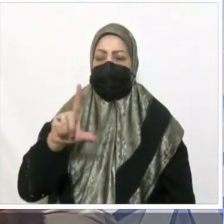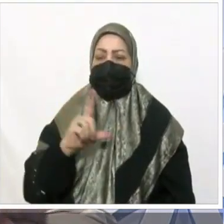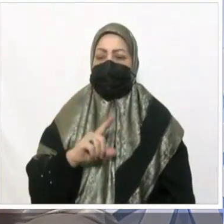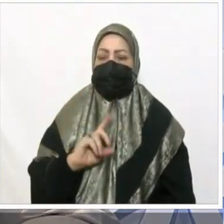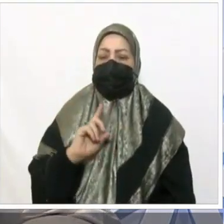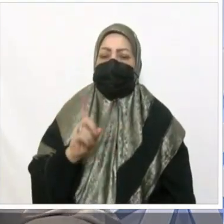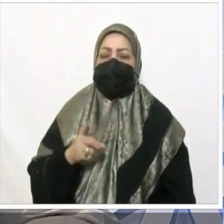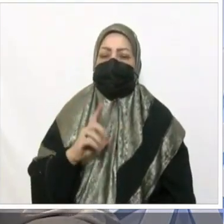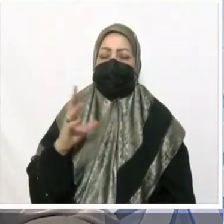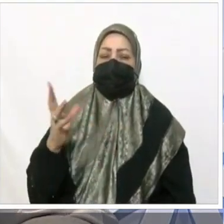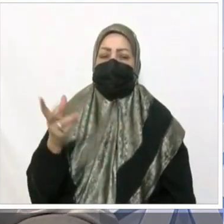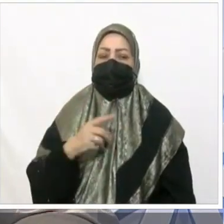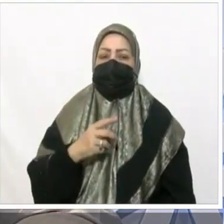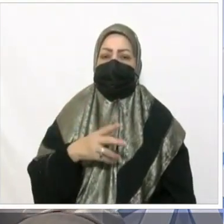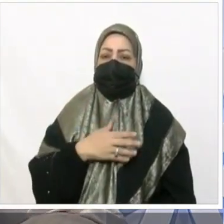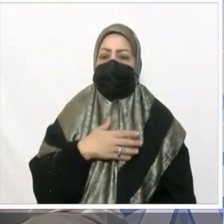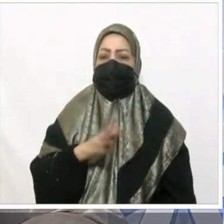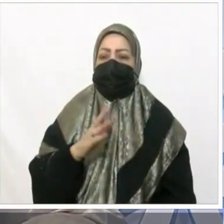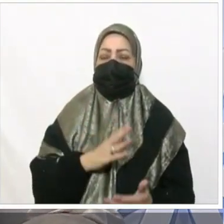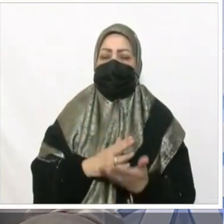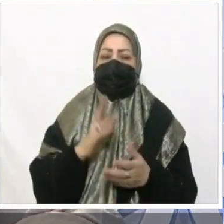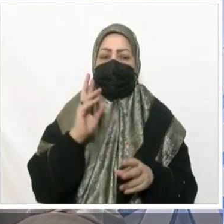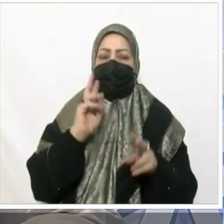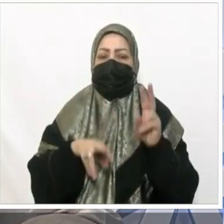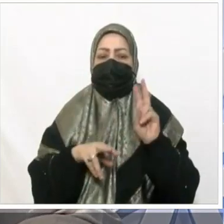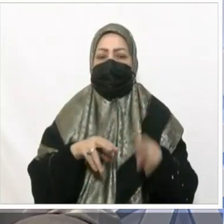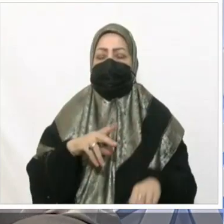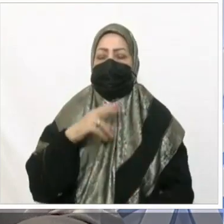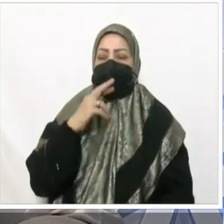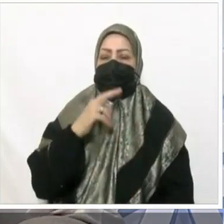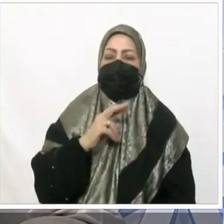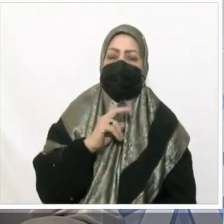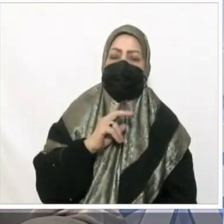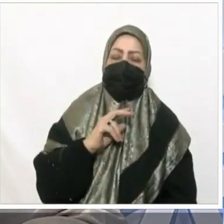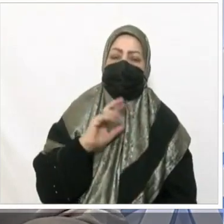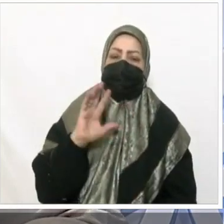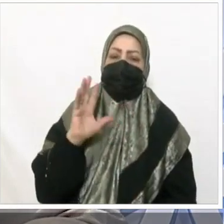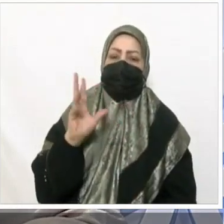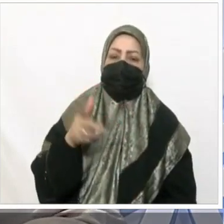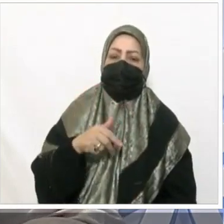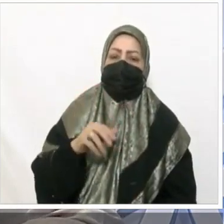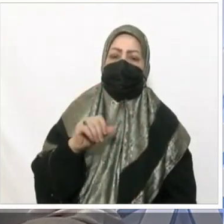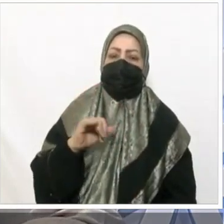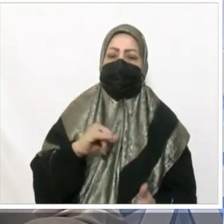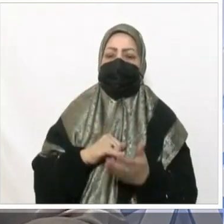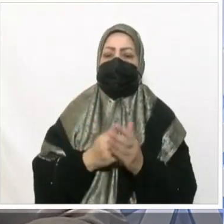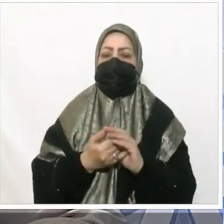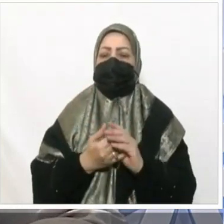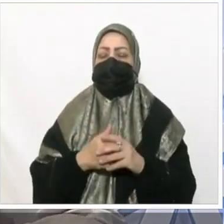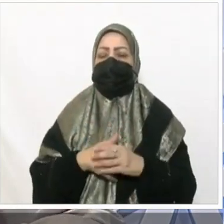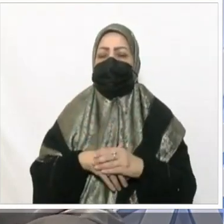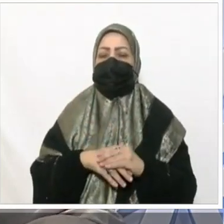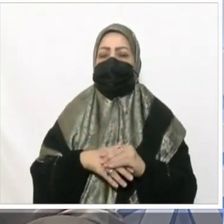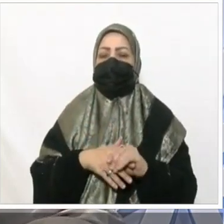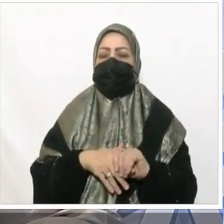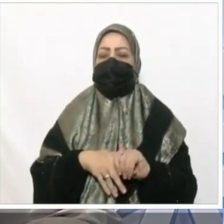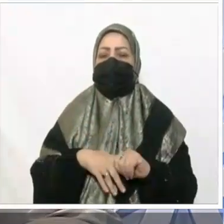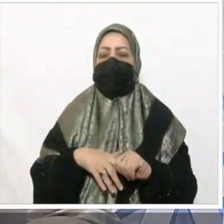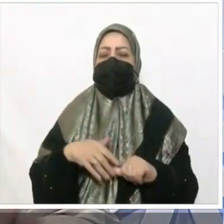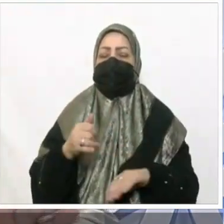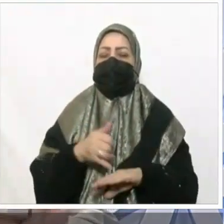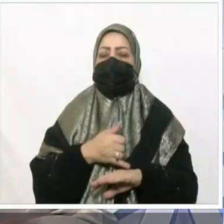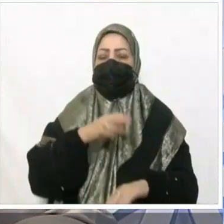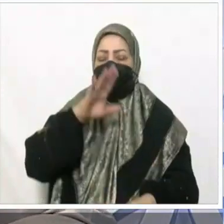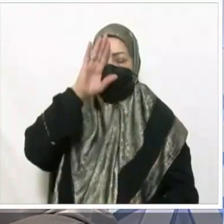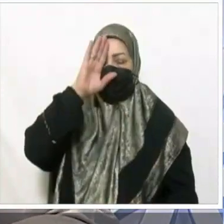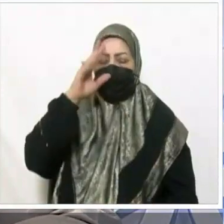هذه الحرب؟ لماذا؟ لماذا الآن مسألة القنوت مثلا في صلاة الصبح لو علموا أن إماما قنت ربما فصلوا حتى